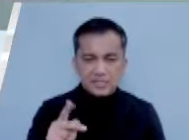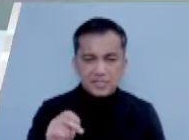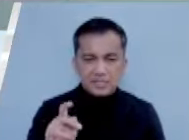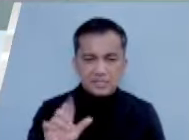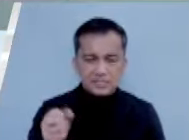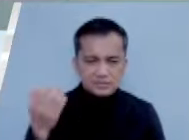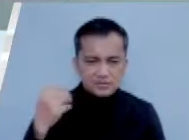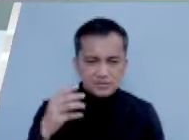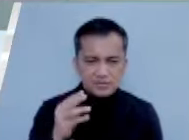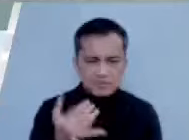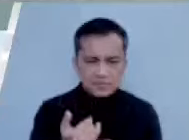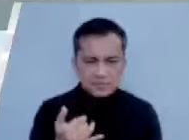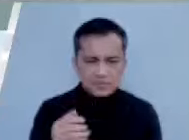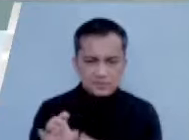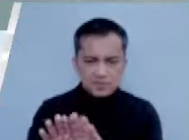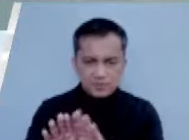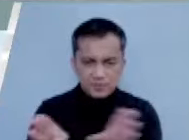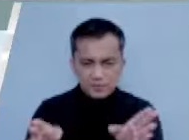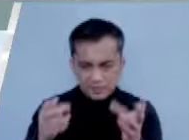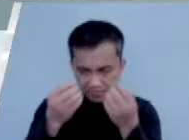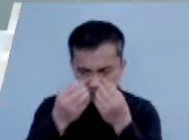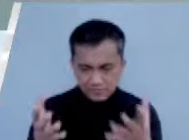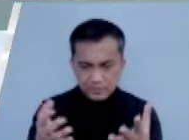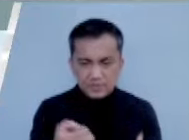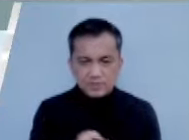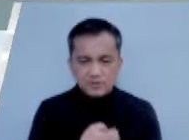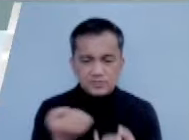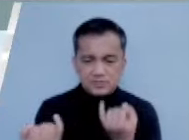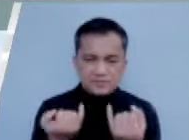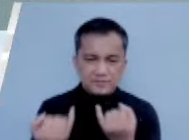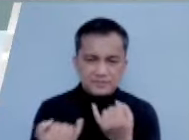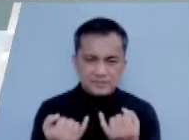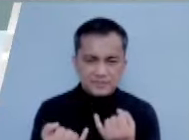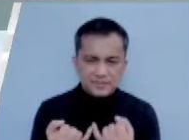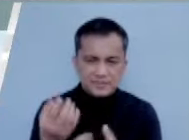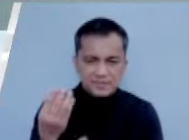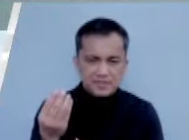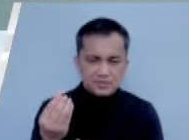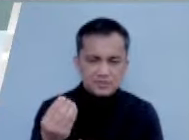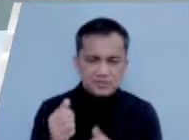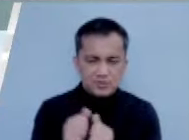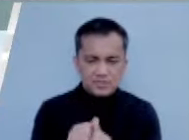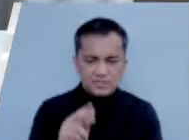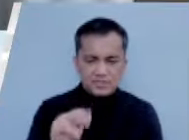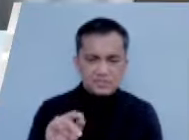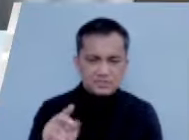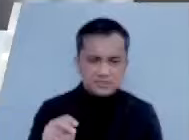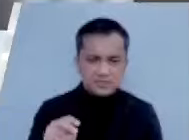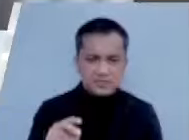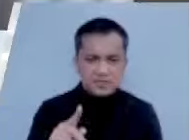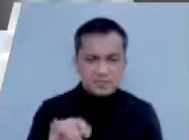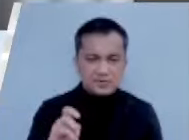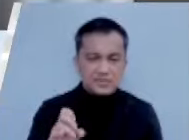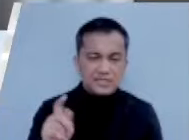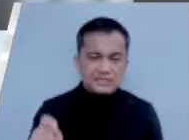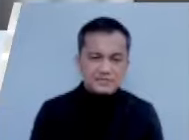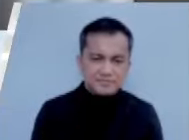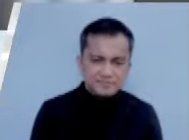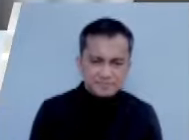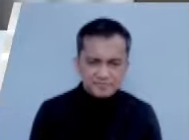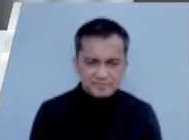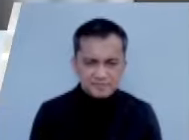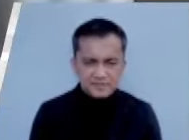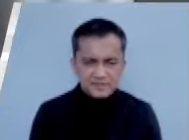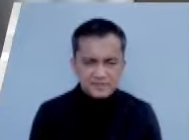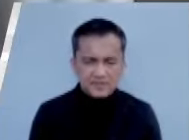up more sa emotional interview ng Updated with Nelson Canlas podcast. Maybe me coming out